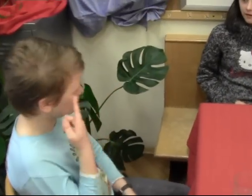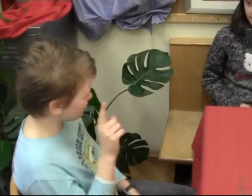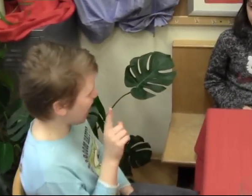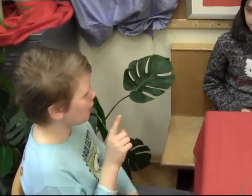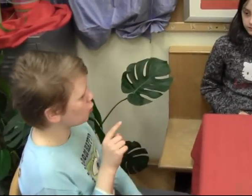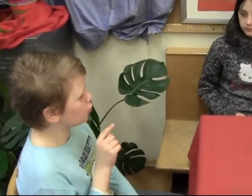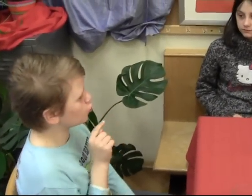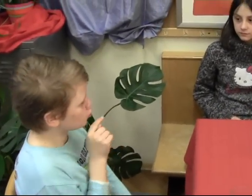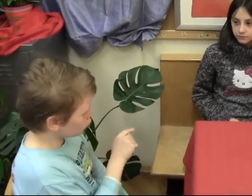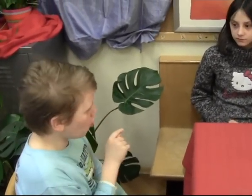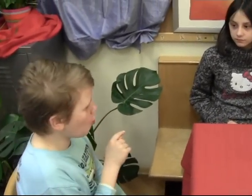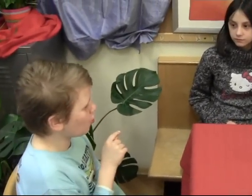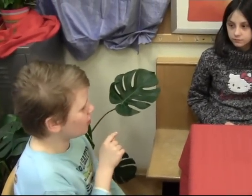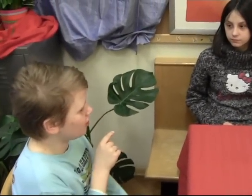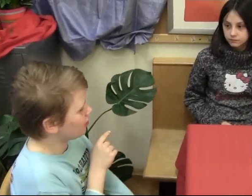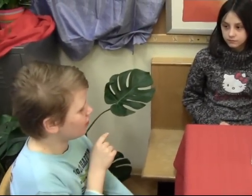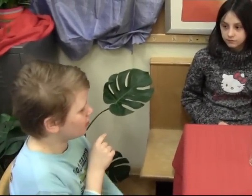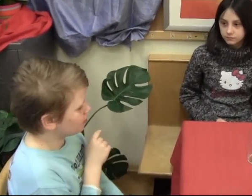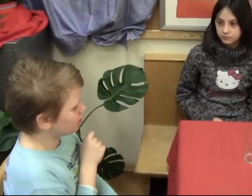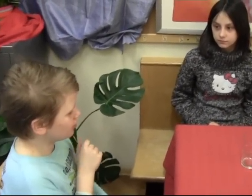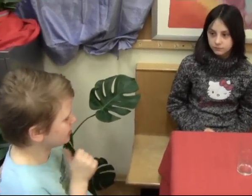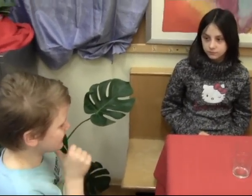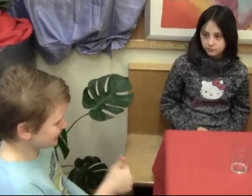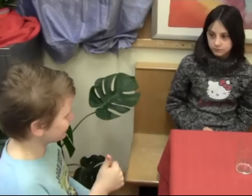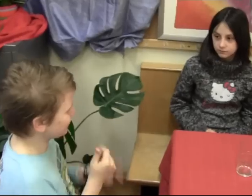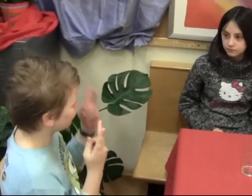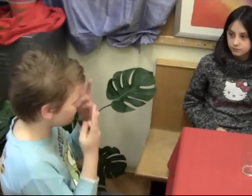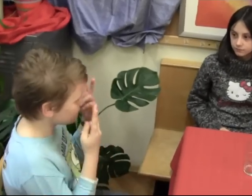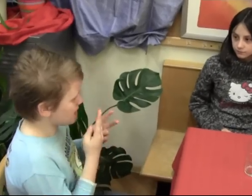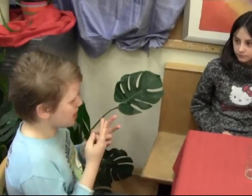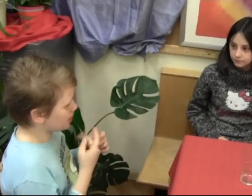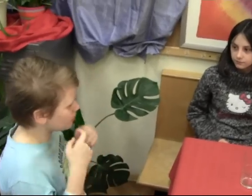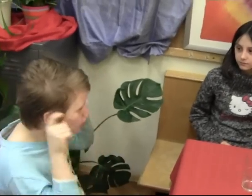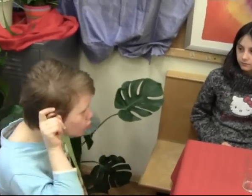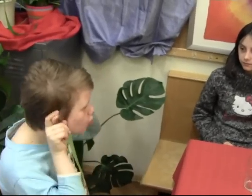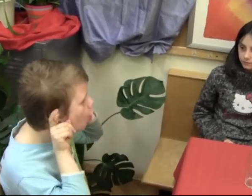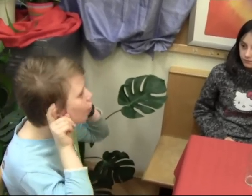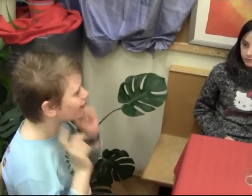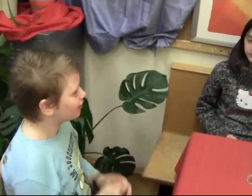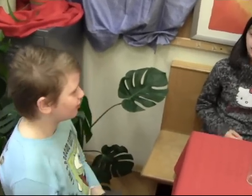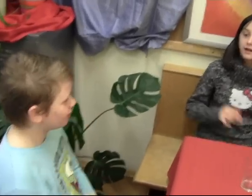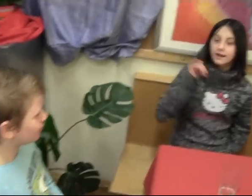Warum verstehst du uns nicht? Du hast doch Hörgeräte.